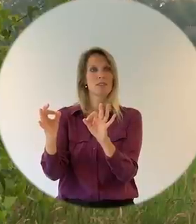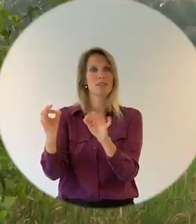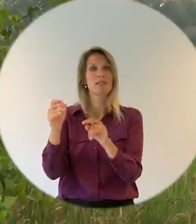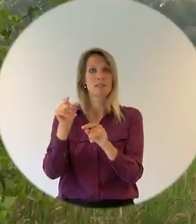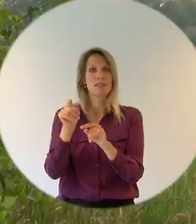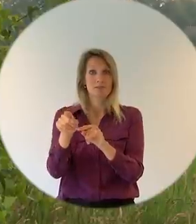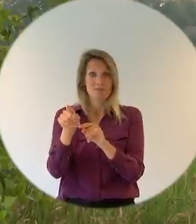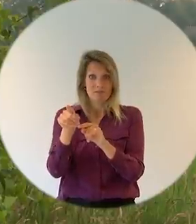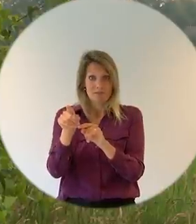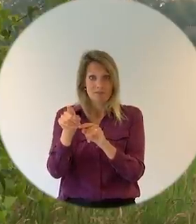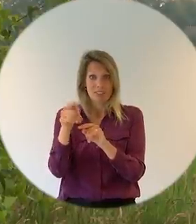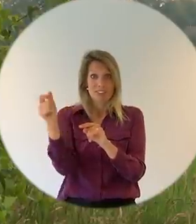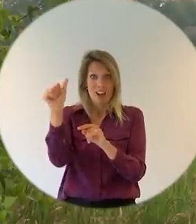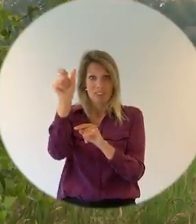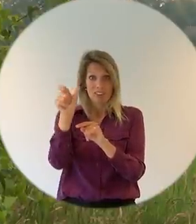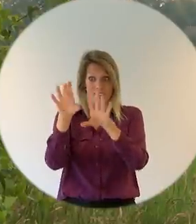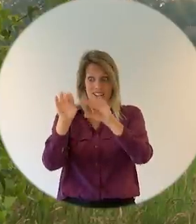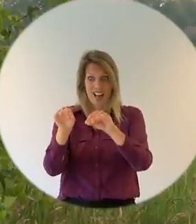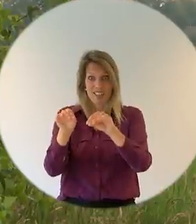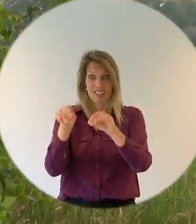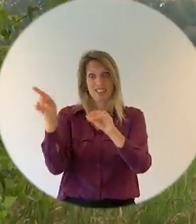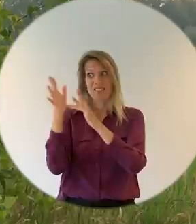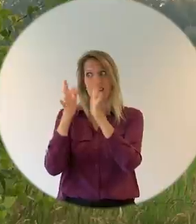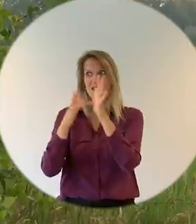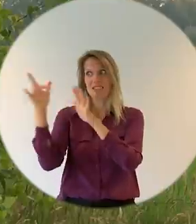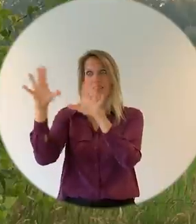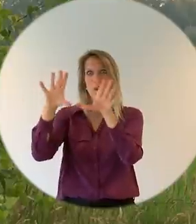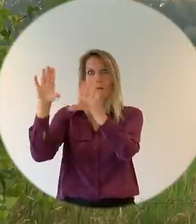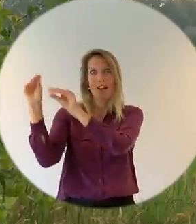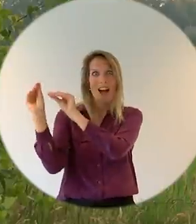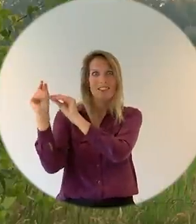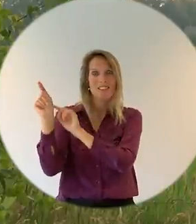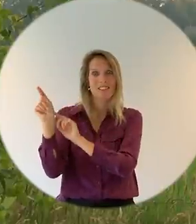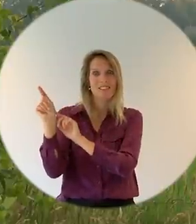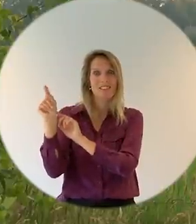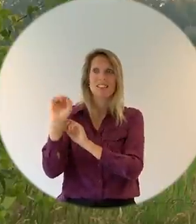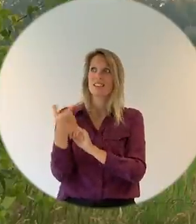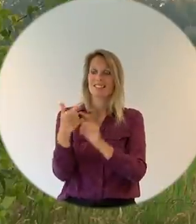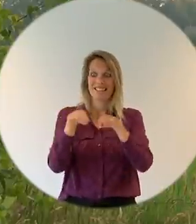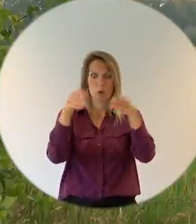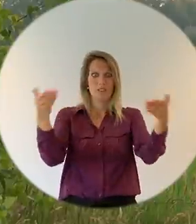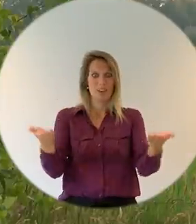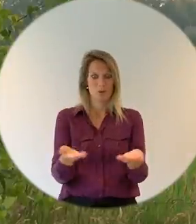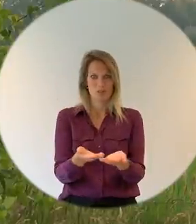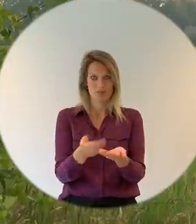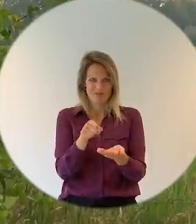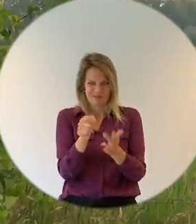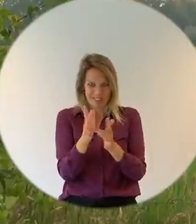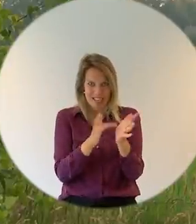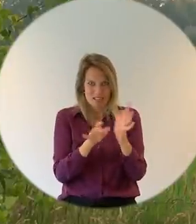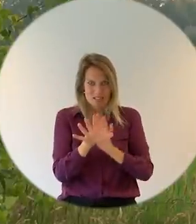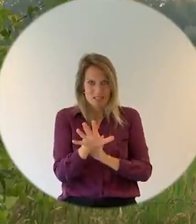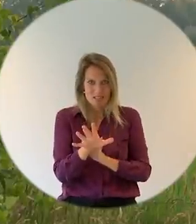draagt wat die ander heeft gedaan. Dat ontdek je. Je ontdekt dat in die nieuwe wereld van Jezus,